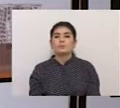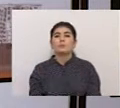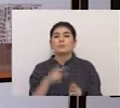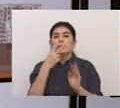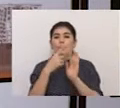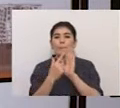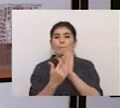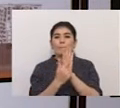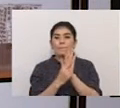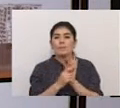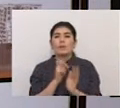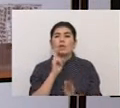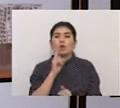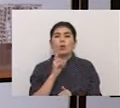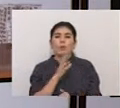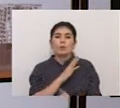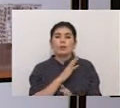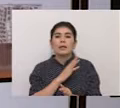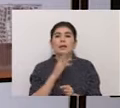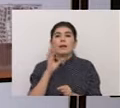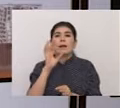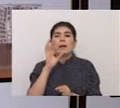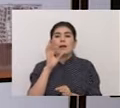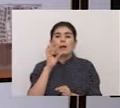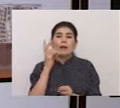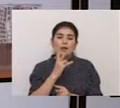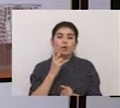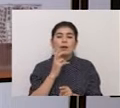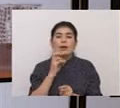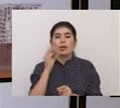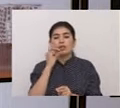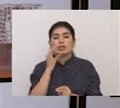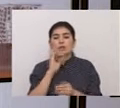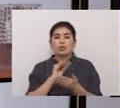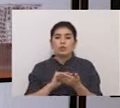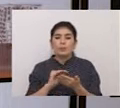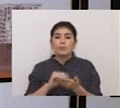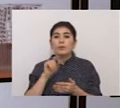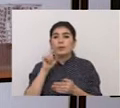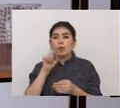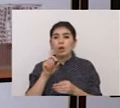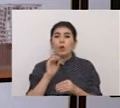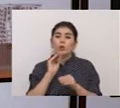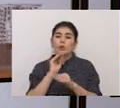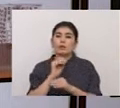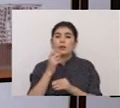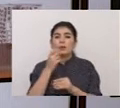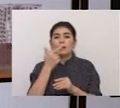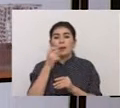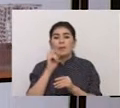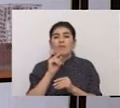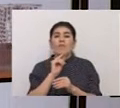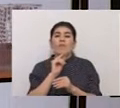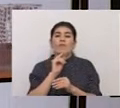27-mashq. Kim bo'lsam ekan mavzusida hikoya yozing. Unda qo'shma gaplardan